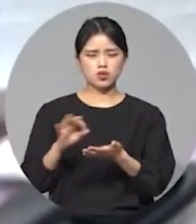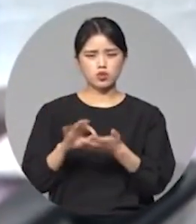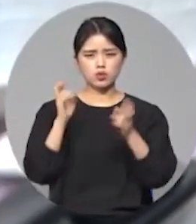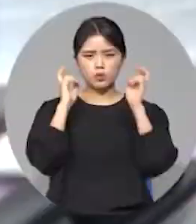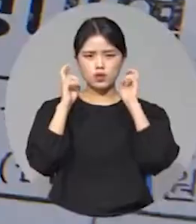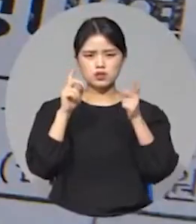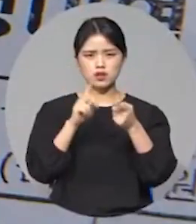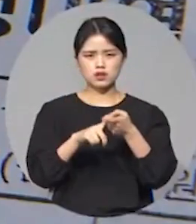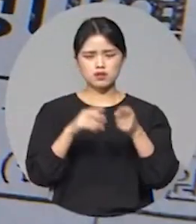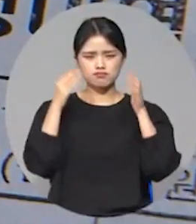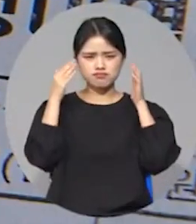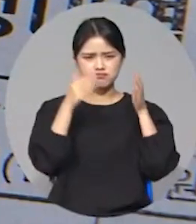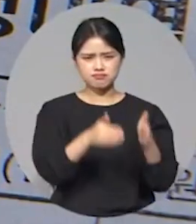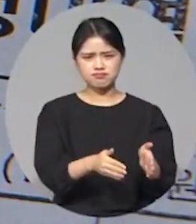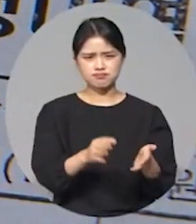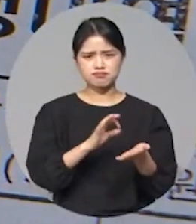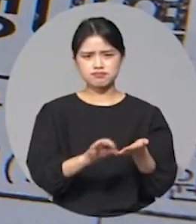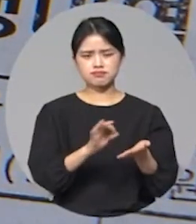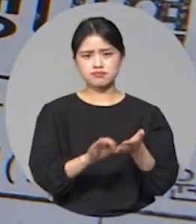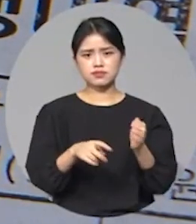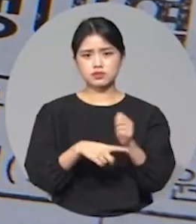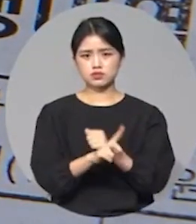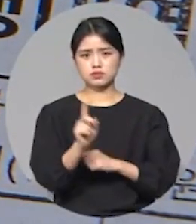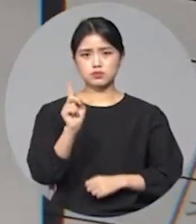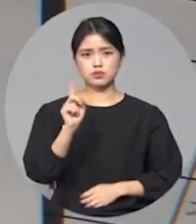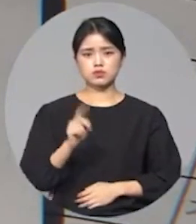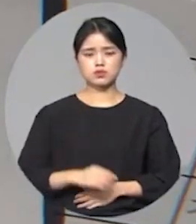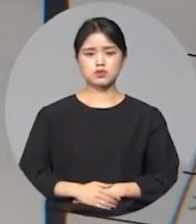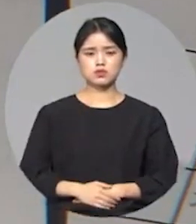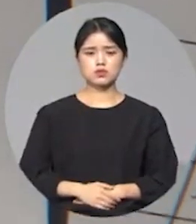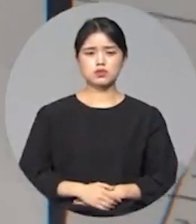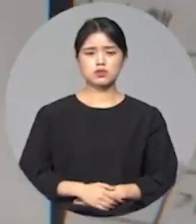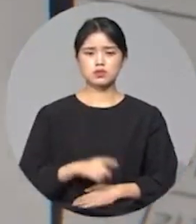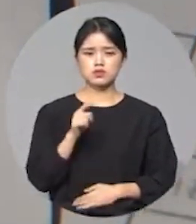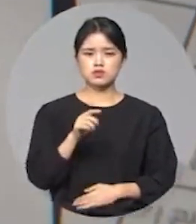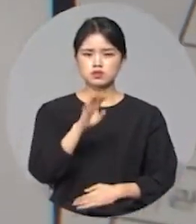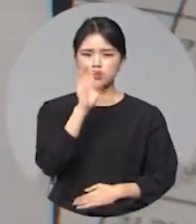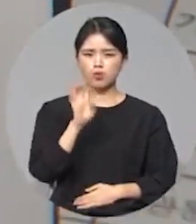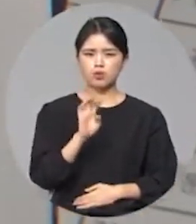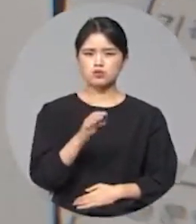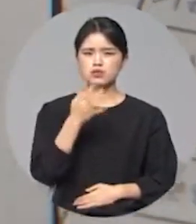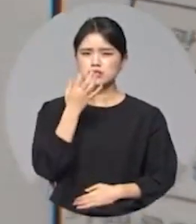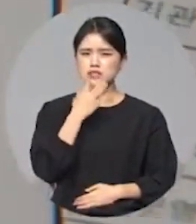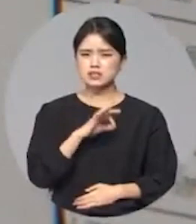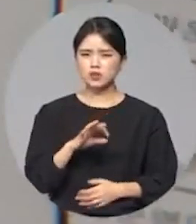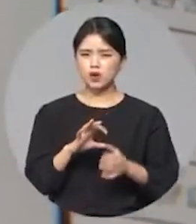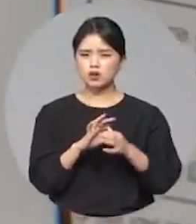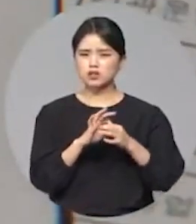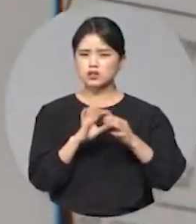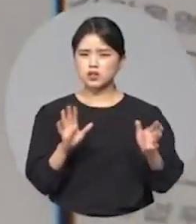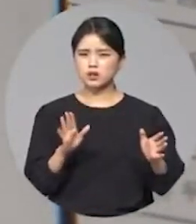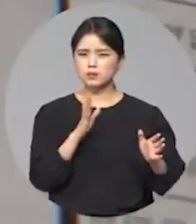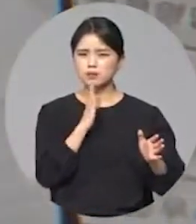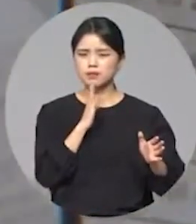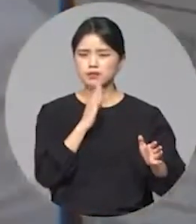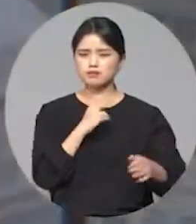회사에 유독 업주비를 몰아준 것인지, 그것이 과연 군수의 이익과 전혀 무관한